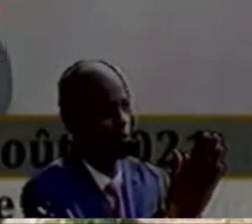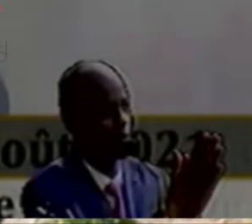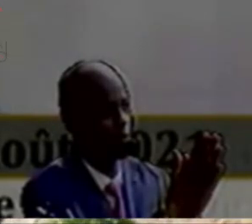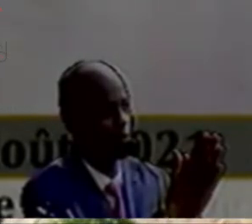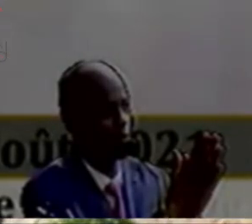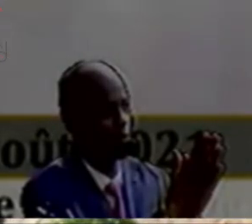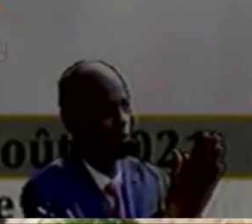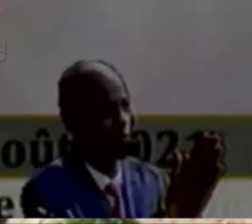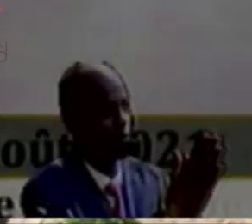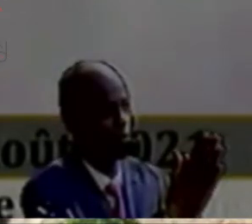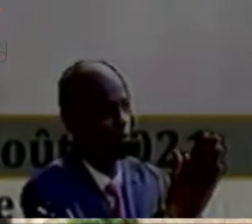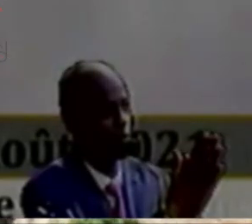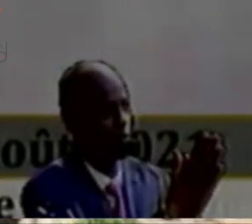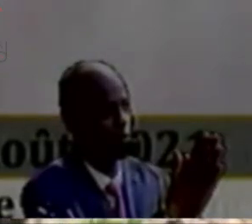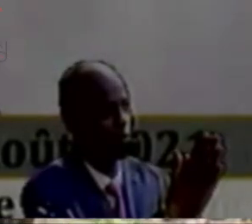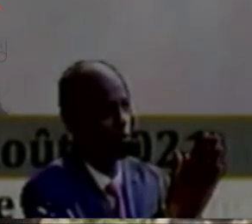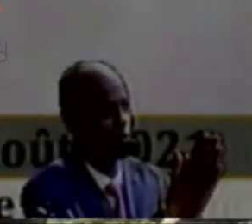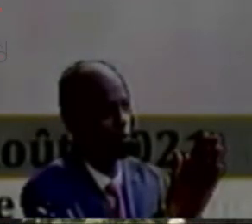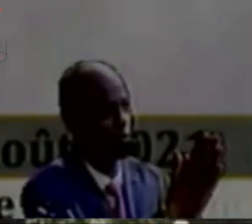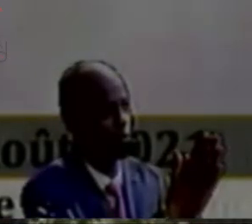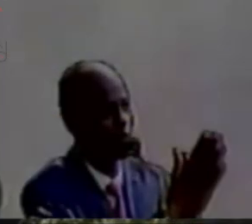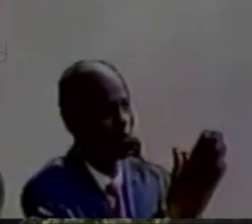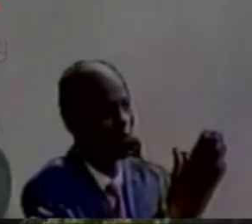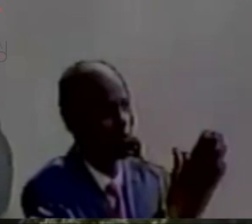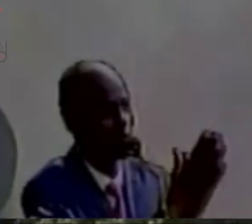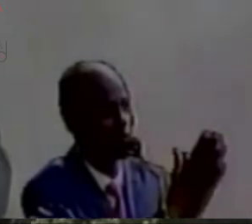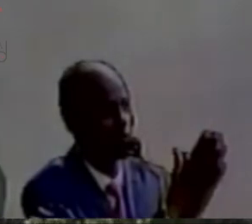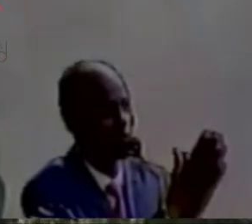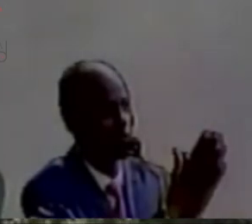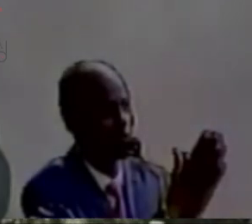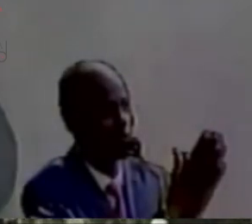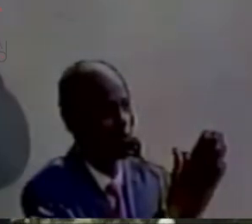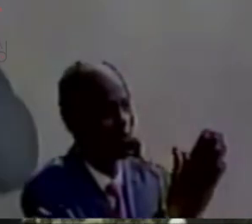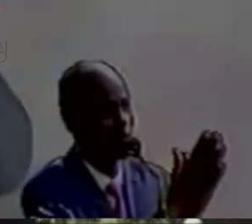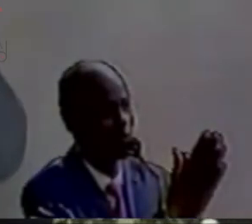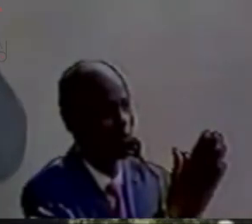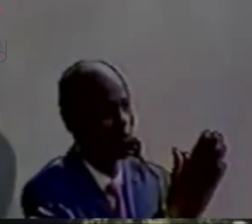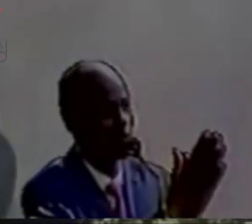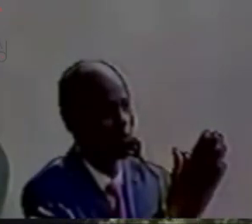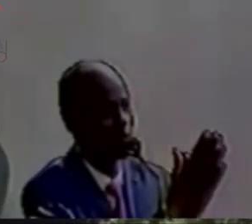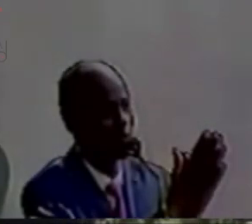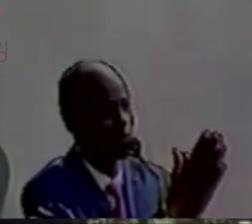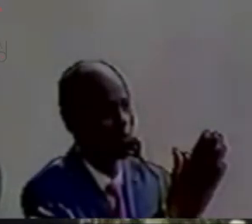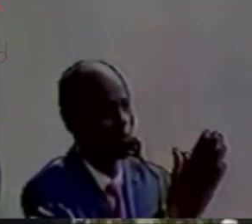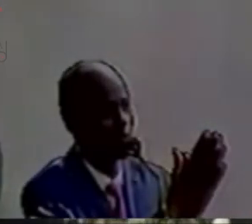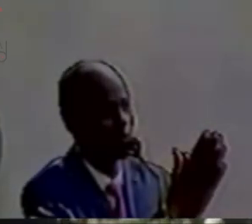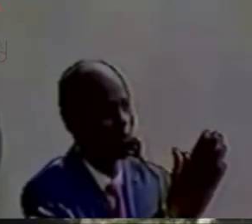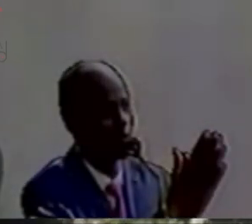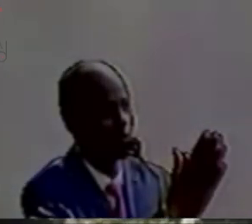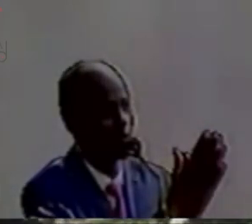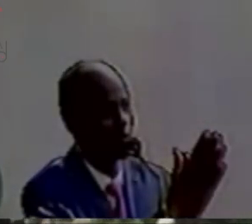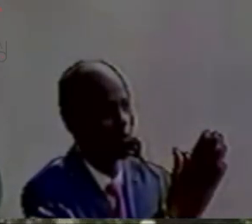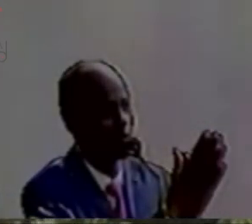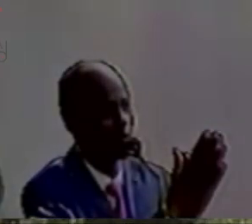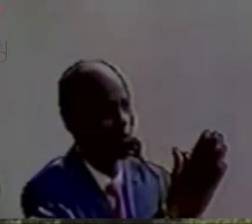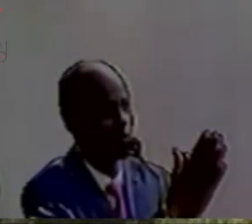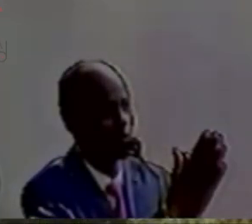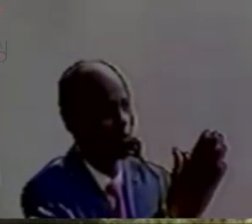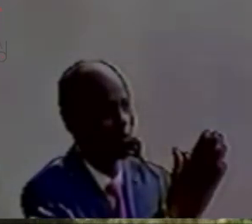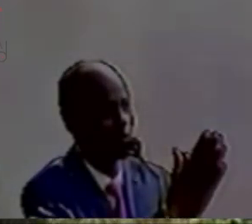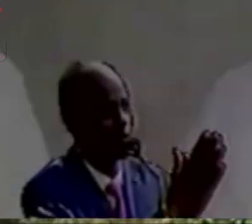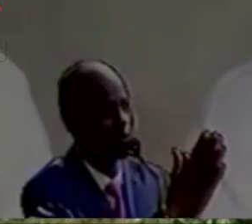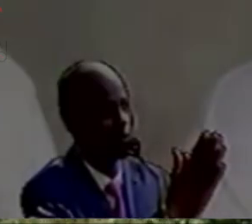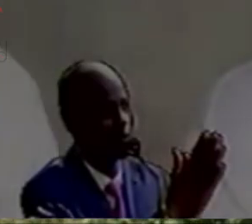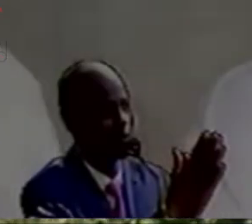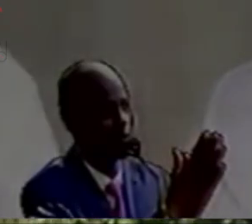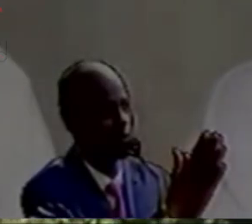à l'international, que localement nous sommes en train de réagir, travailler sur un lendemain meilleur, c'est une bonne image que nous sommes en train de donner au